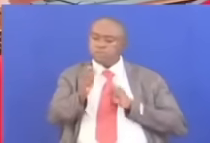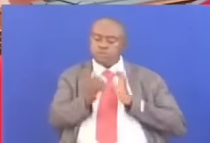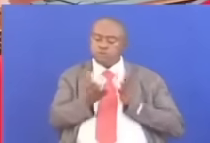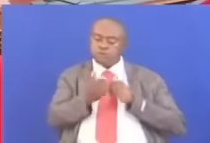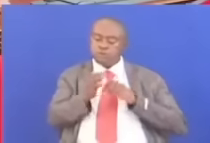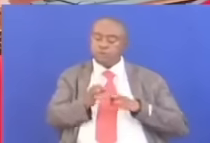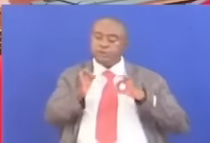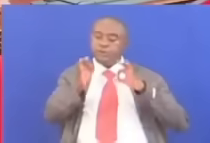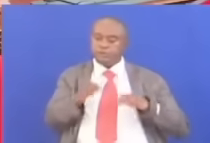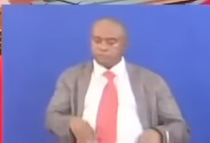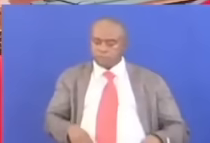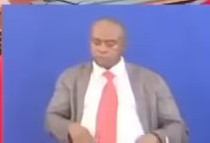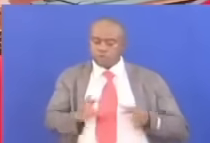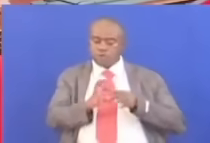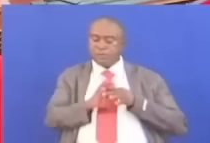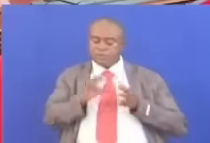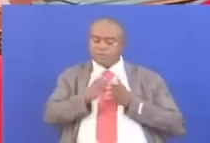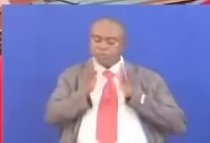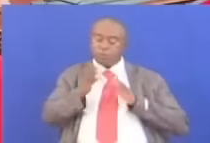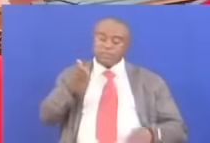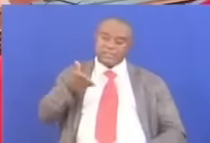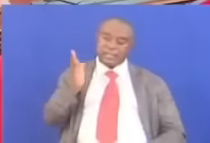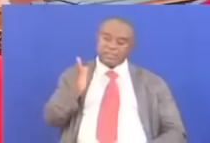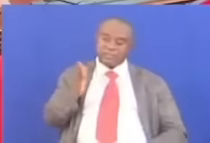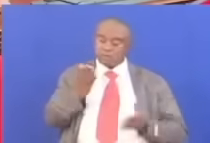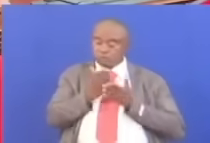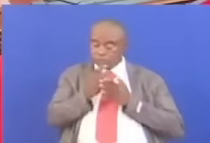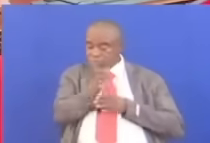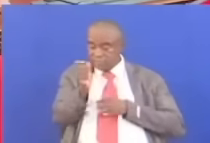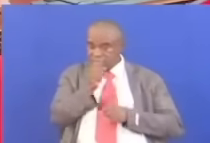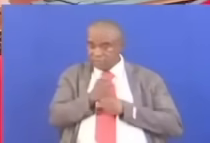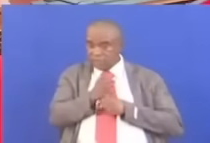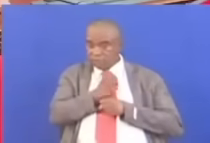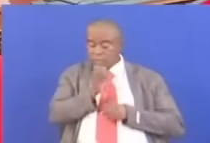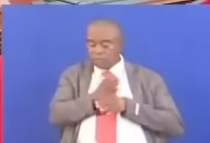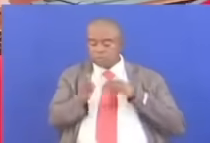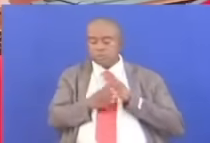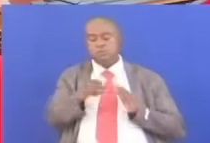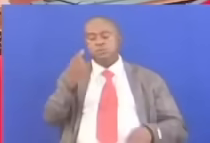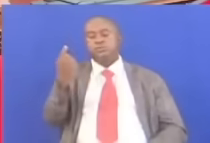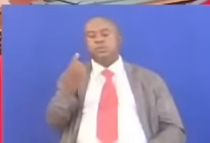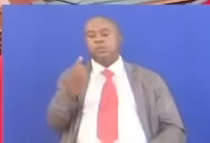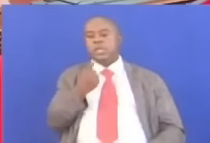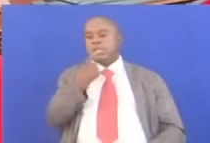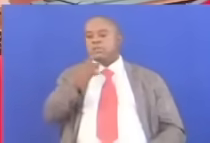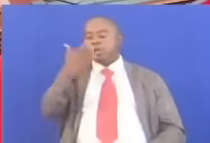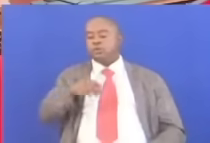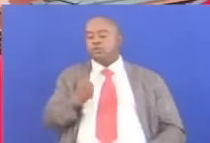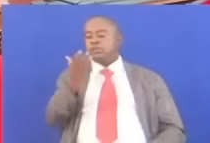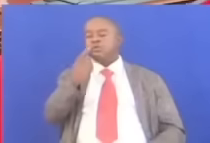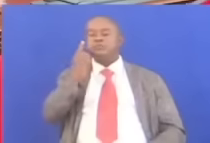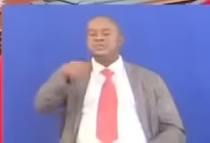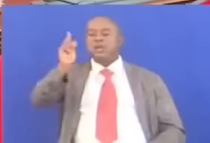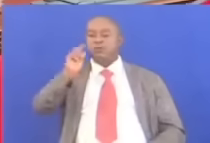sikam mam mkuu wa serali kwa sau kinan saa hizi ni wizara ya uj peke yema kwa milioni t